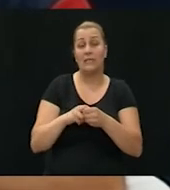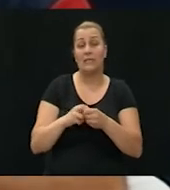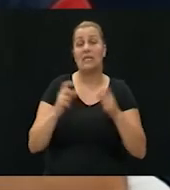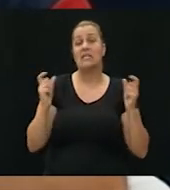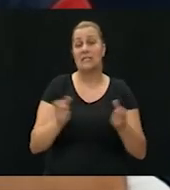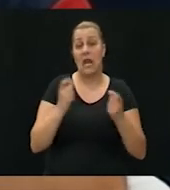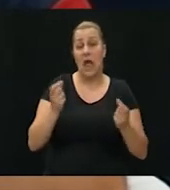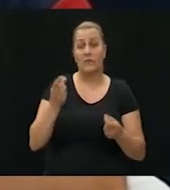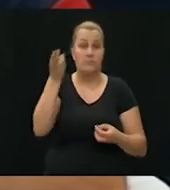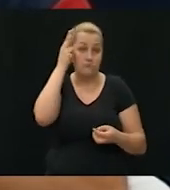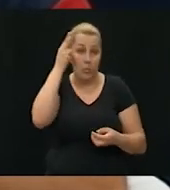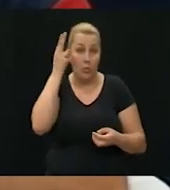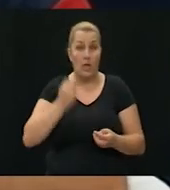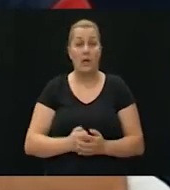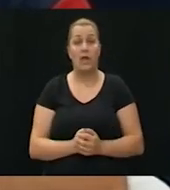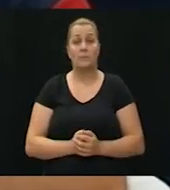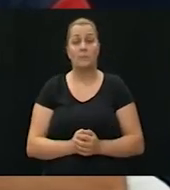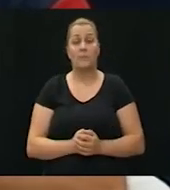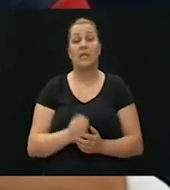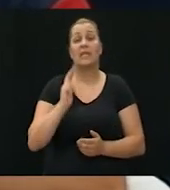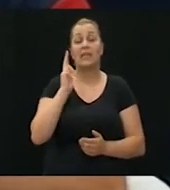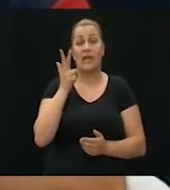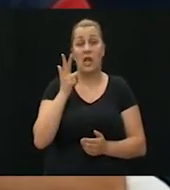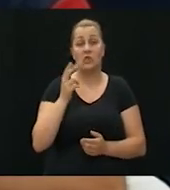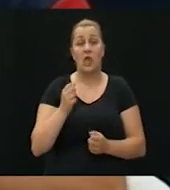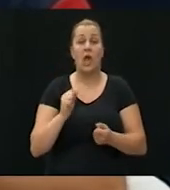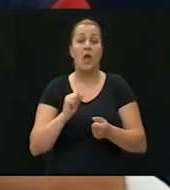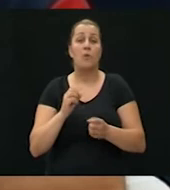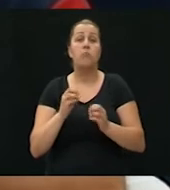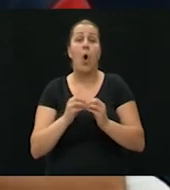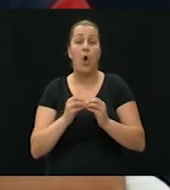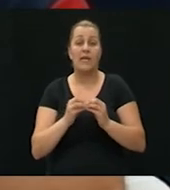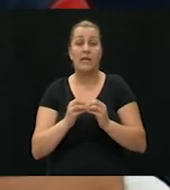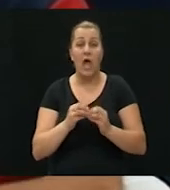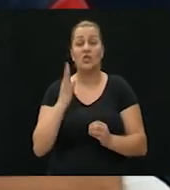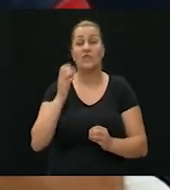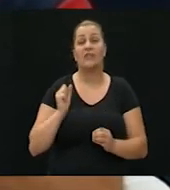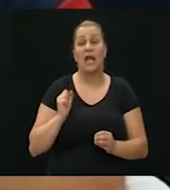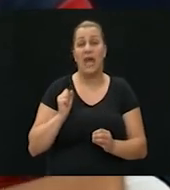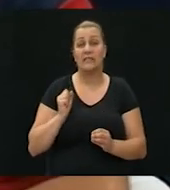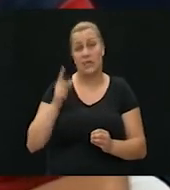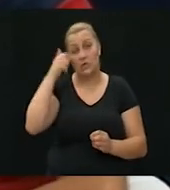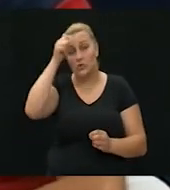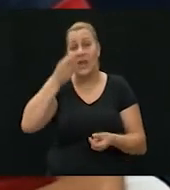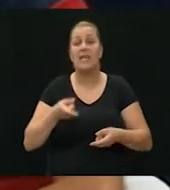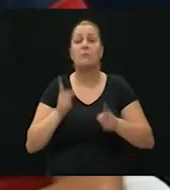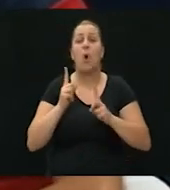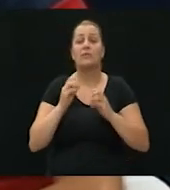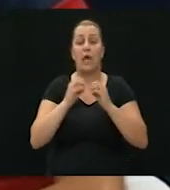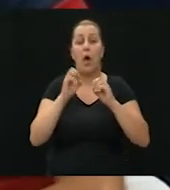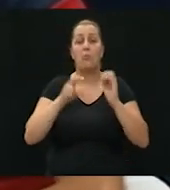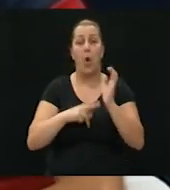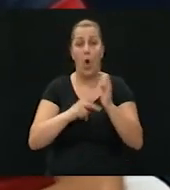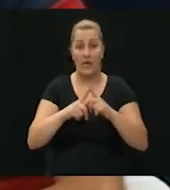slavne, legendarne, možemo to slobodno kazati, treće bojne, četvrte gardijske brigade, i to Imotske bojne. S nama u